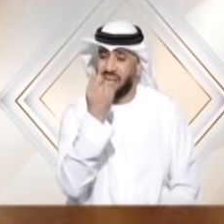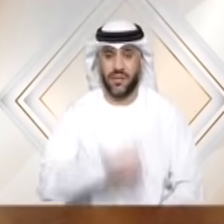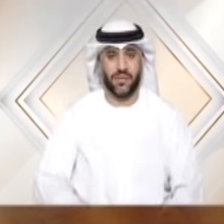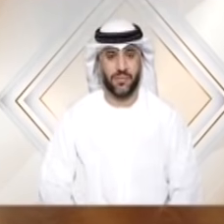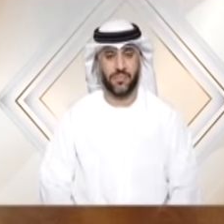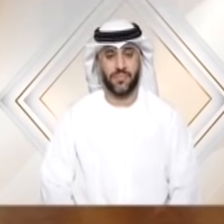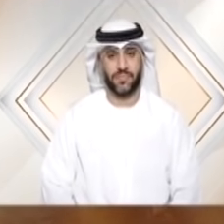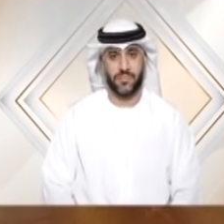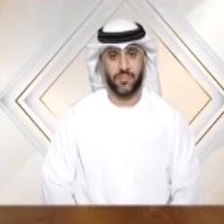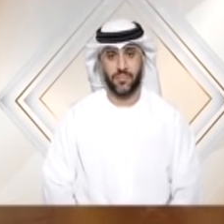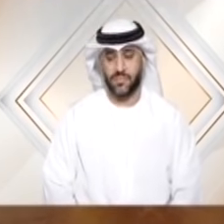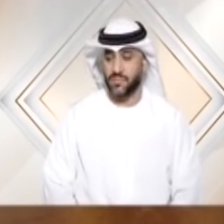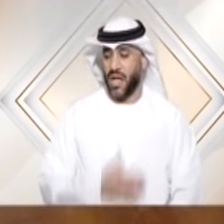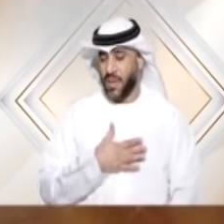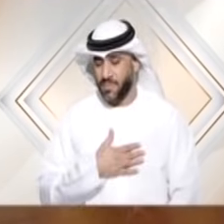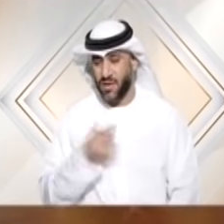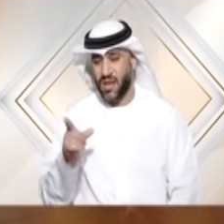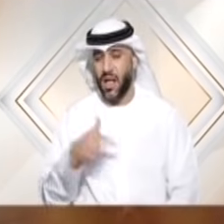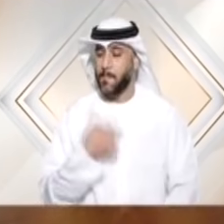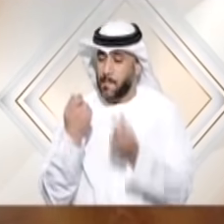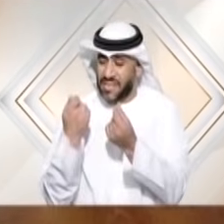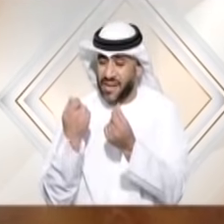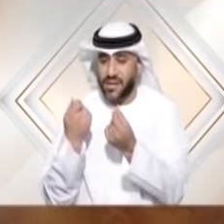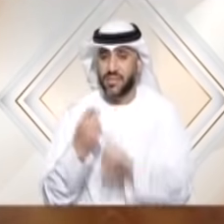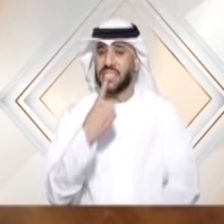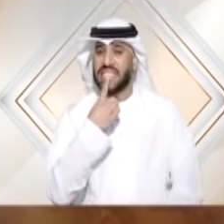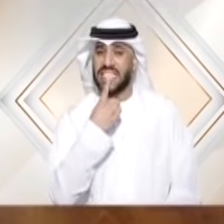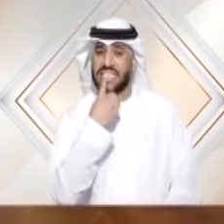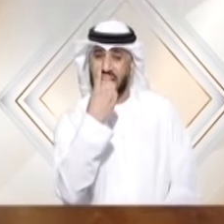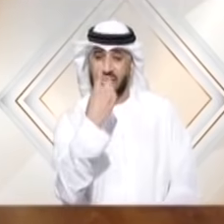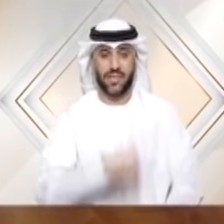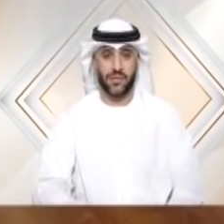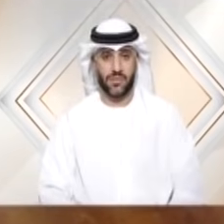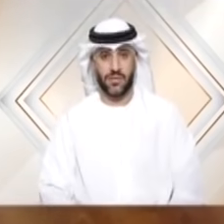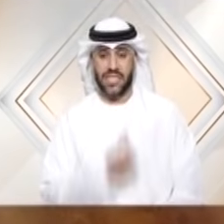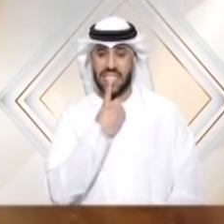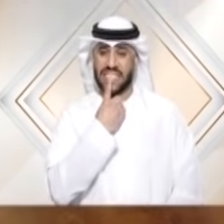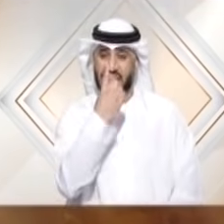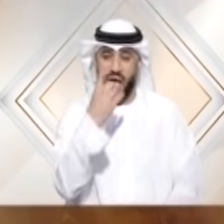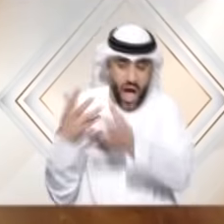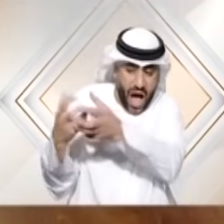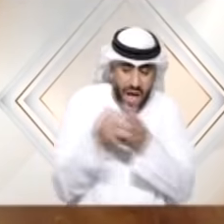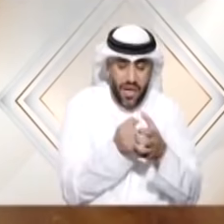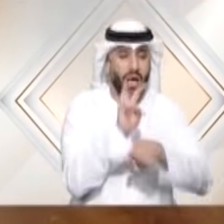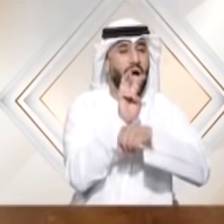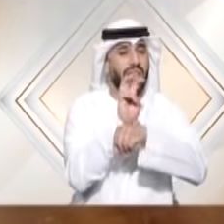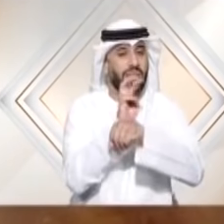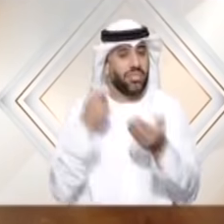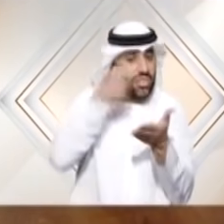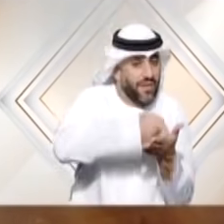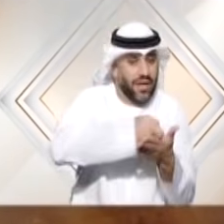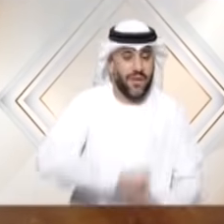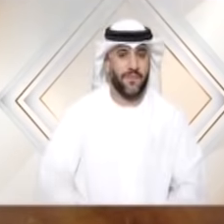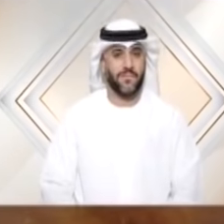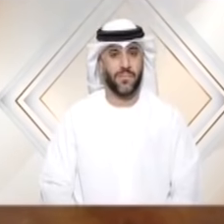من 2017 تاركته، ممكن يا أمي تتركي لي إياه بس هالسنة، جمعي لي إياهم بس سنة وأعطيني إياهم أسد ديني علي ديني كبير. نعم.